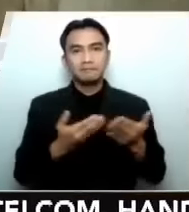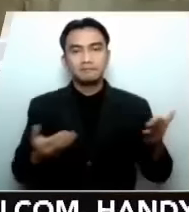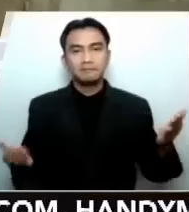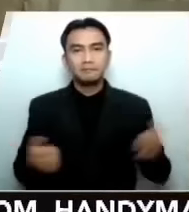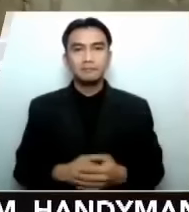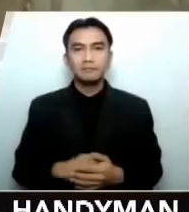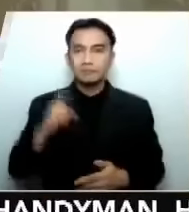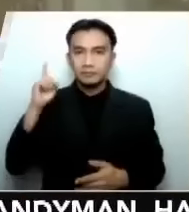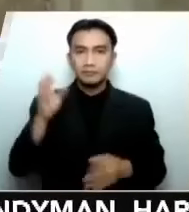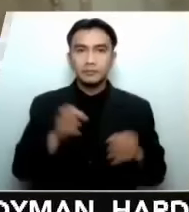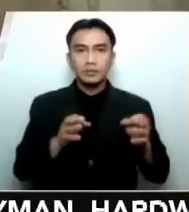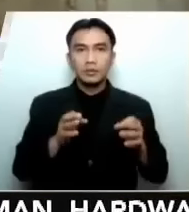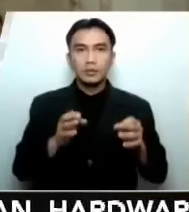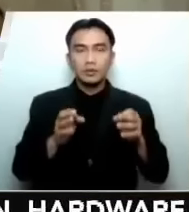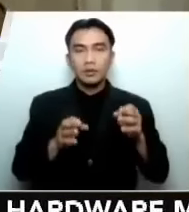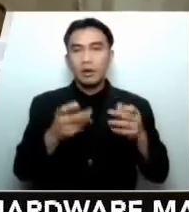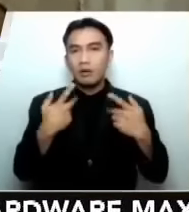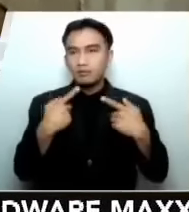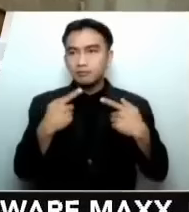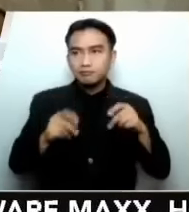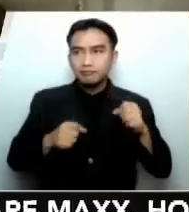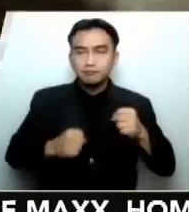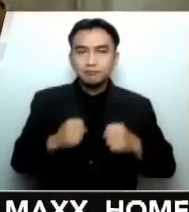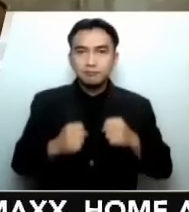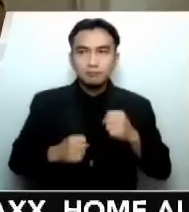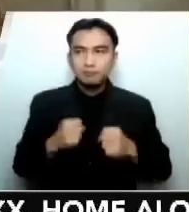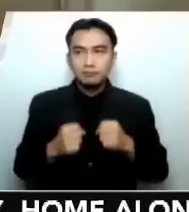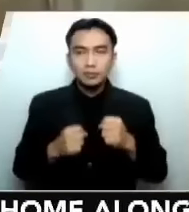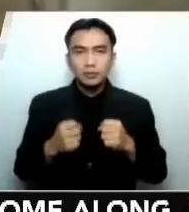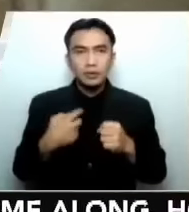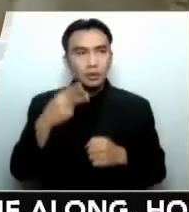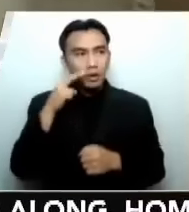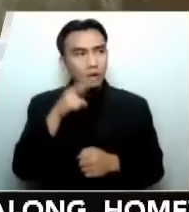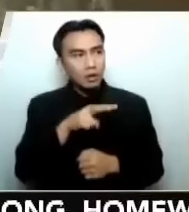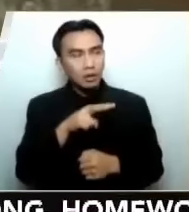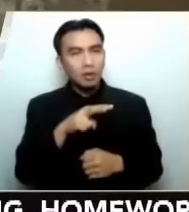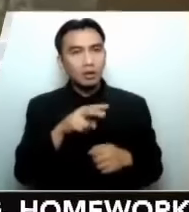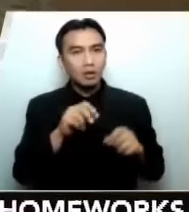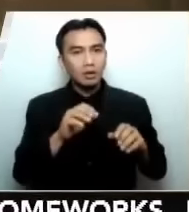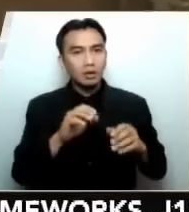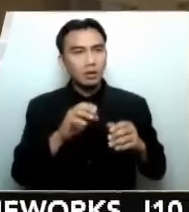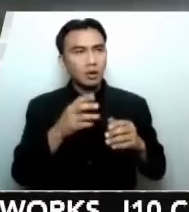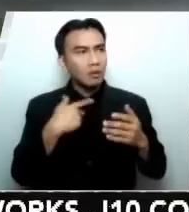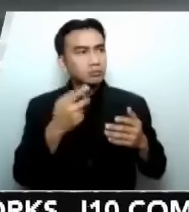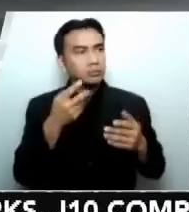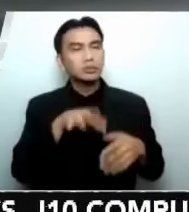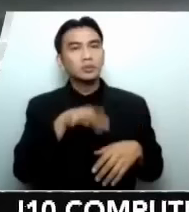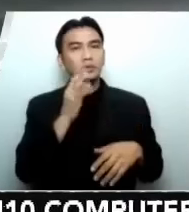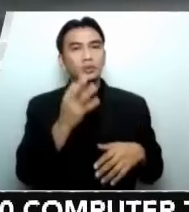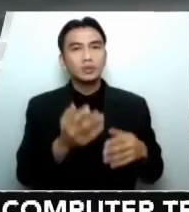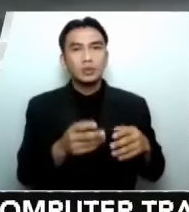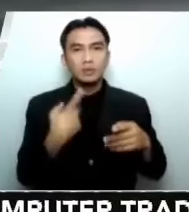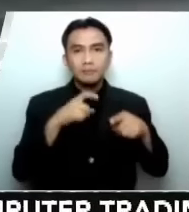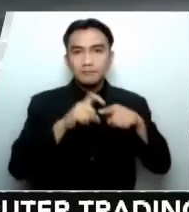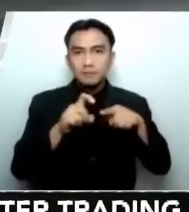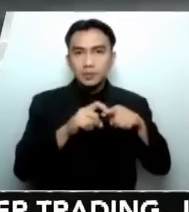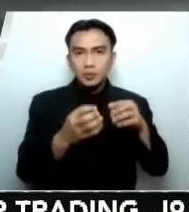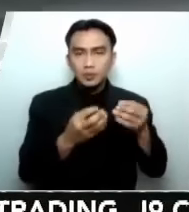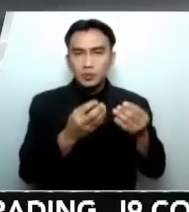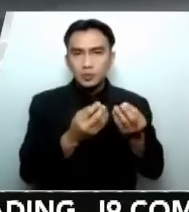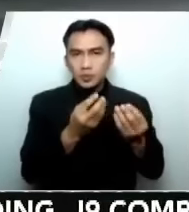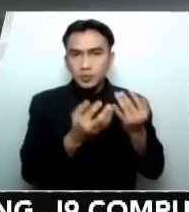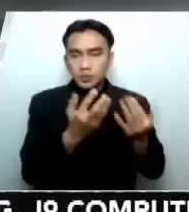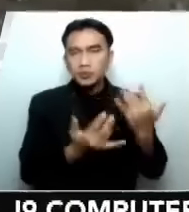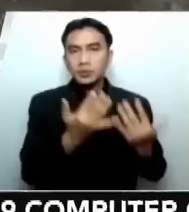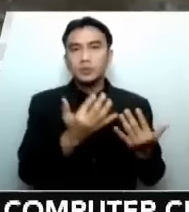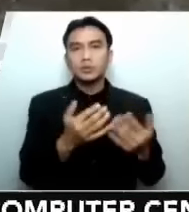taas, at paglabas ko po, nakita ko maliwanag, lumiliyab na po yung kuryente. Bandang alas 4:30, tuloy ang